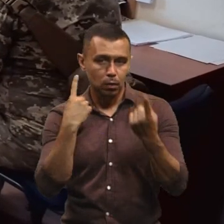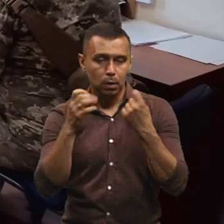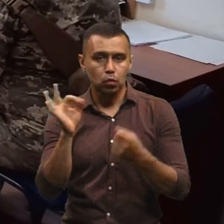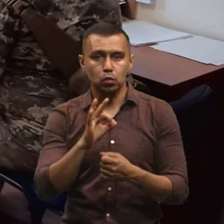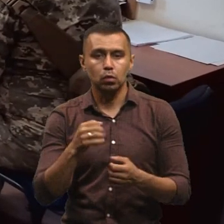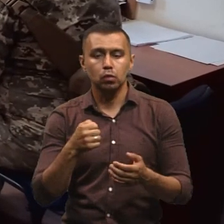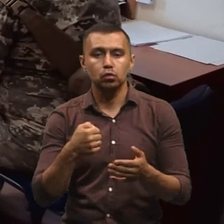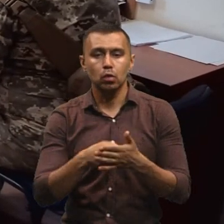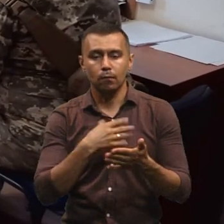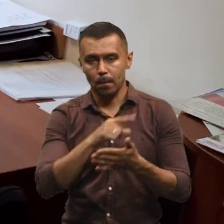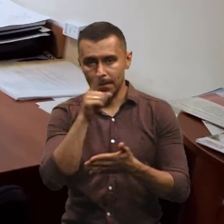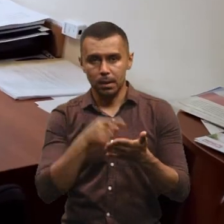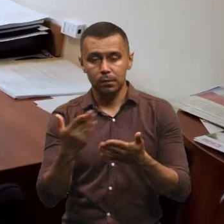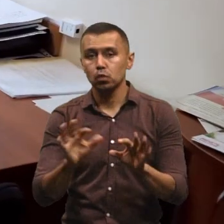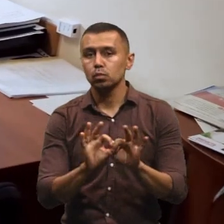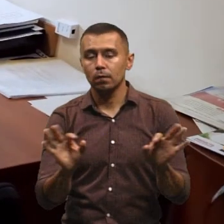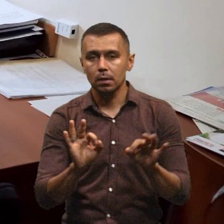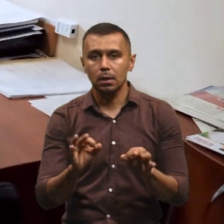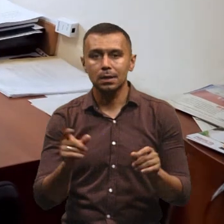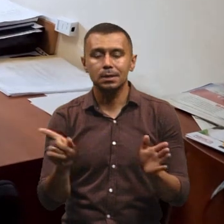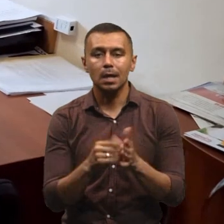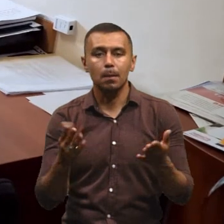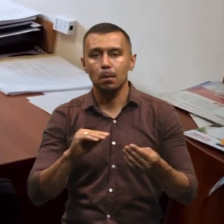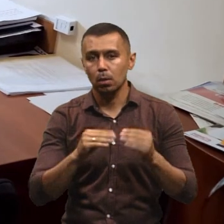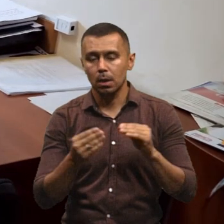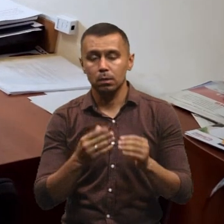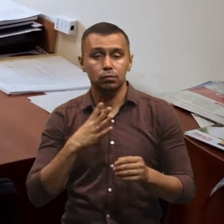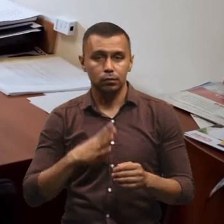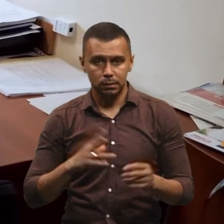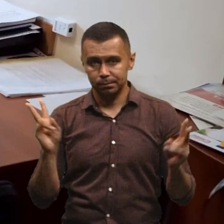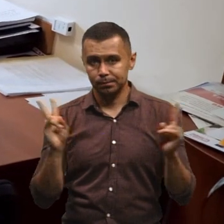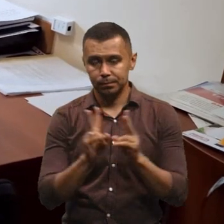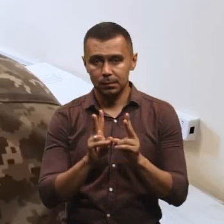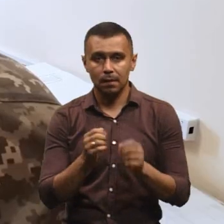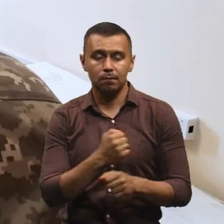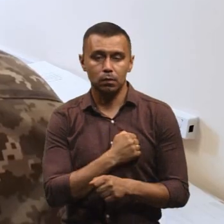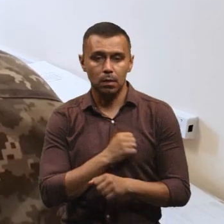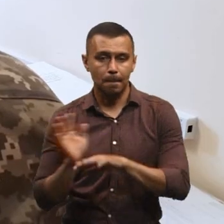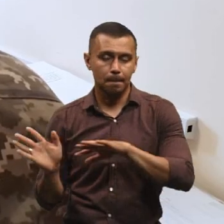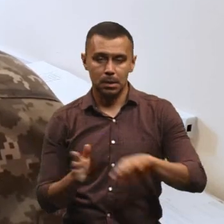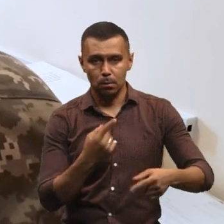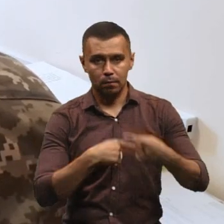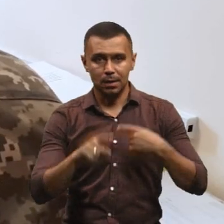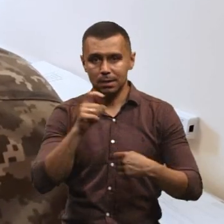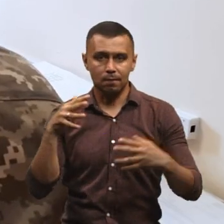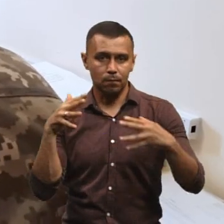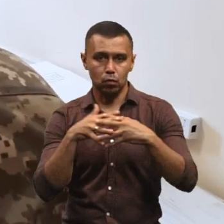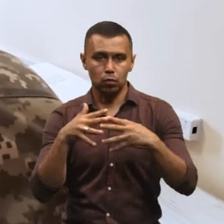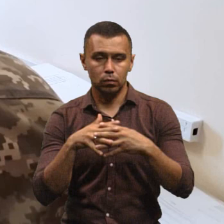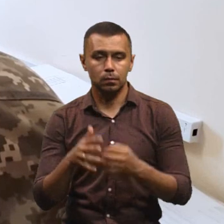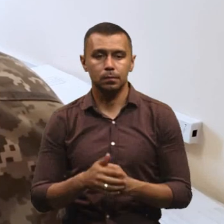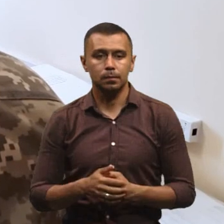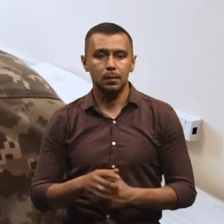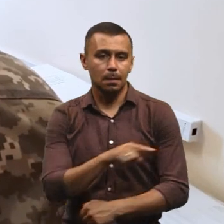щодо свого питання Петро розповідає з якими зокрема проблемами доводиться стикатися військовим Після повернення з фронту